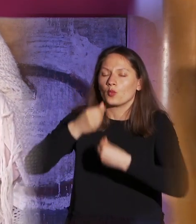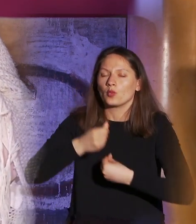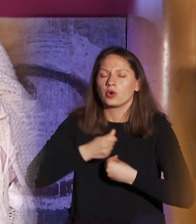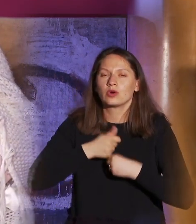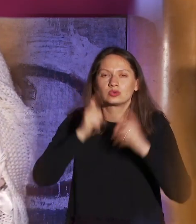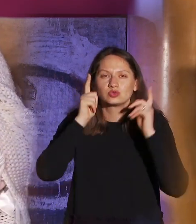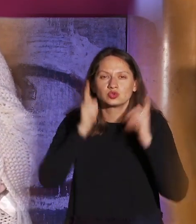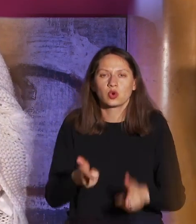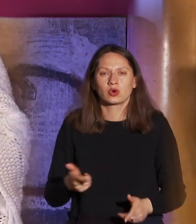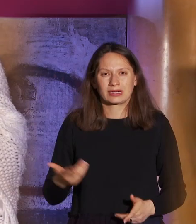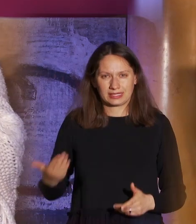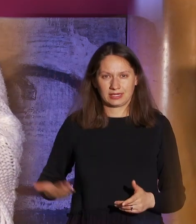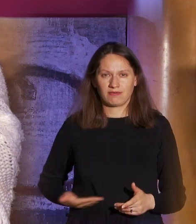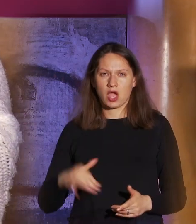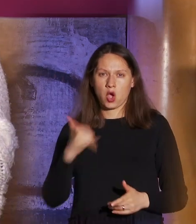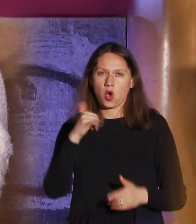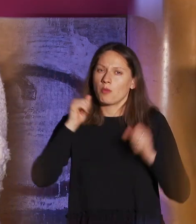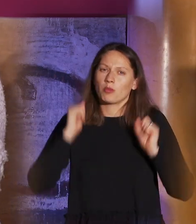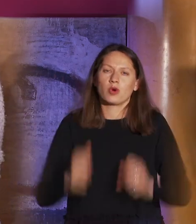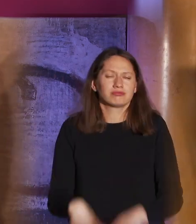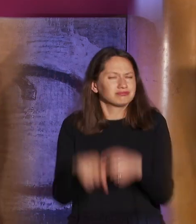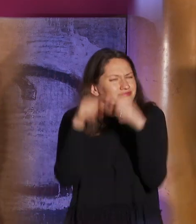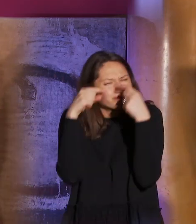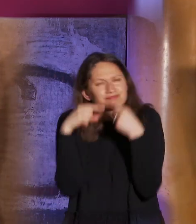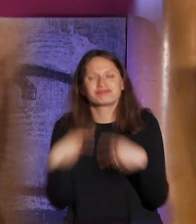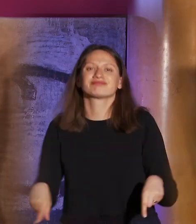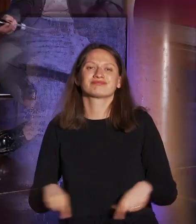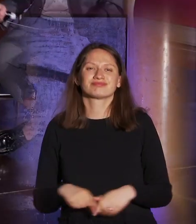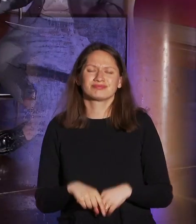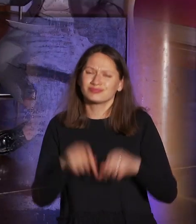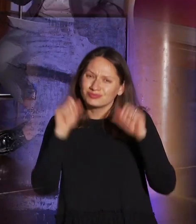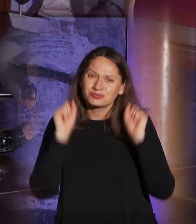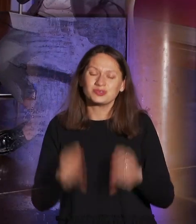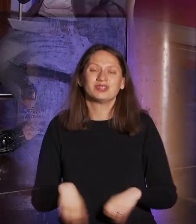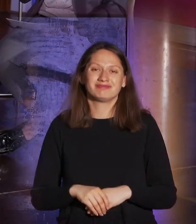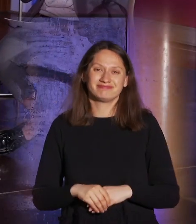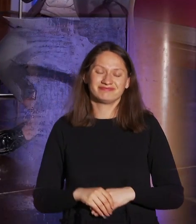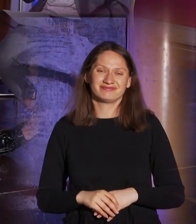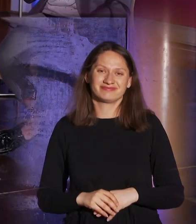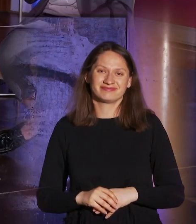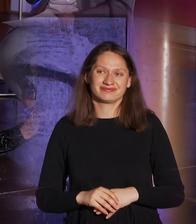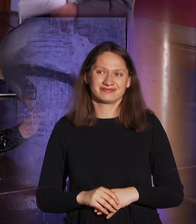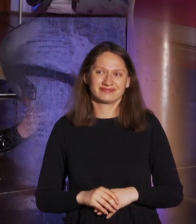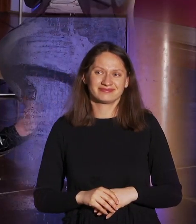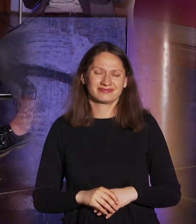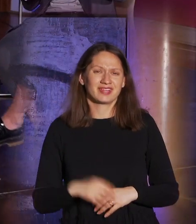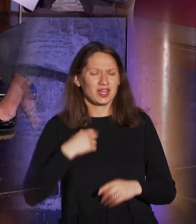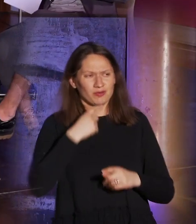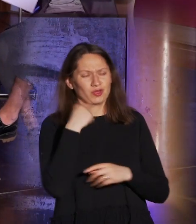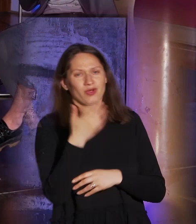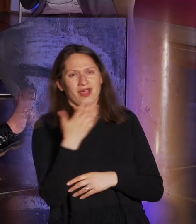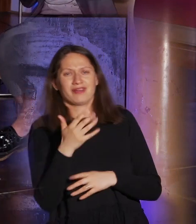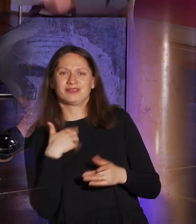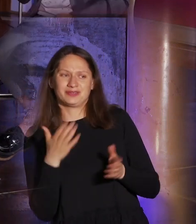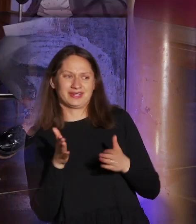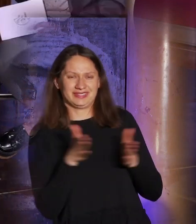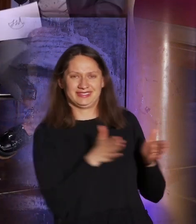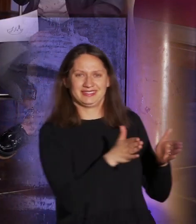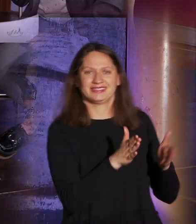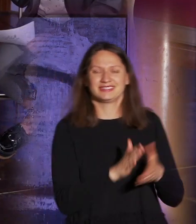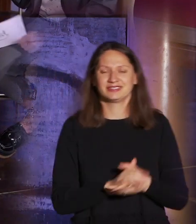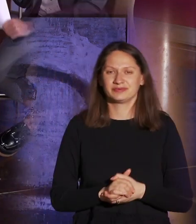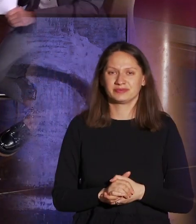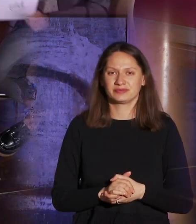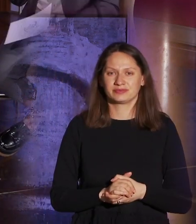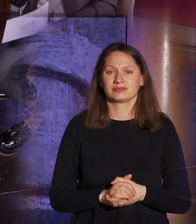kitą kokybę. Tai čia, oi, čia galiu kalbėti ir kalbėti, bet aš gal duosiu. Taip, mes apie neįgaliųjų dar naują teatrą